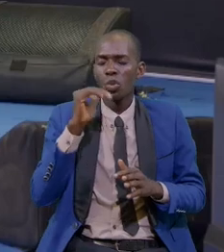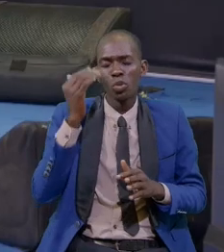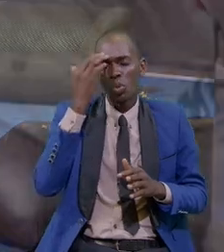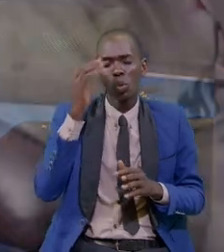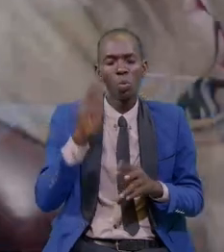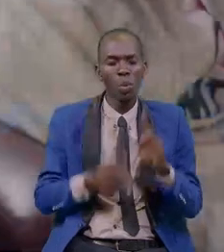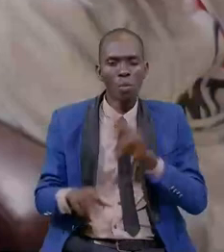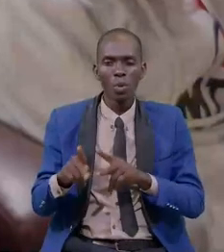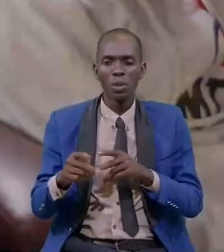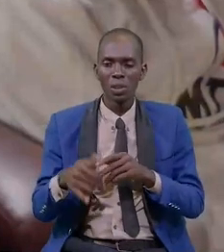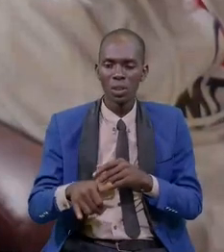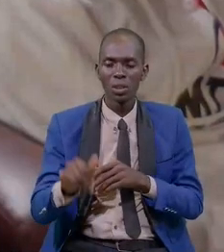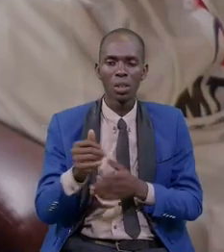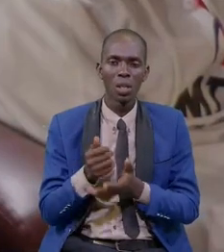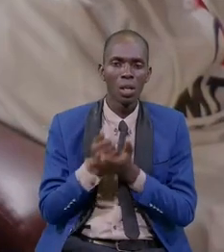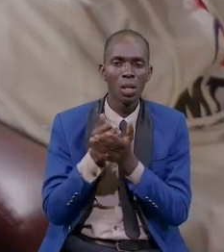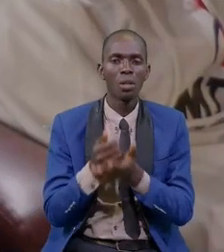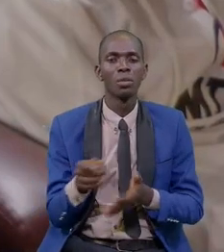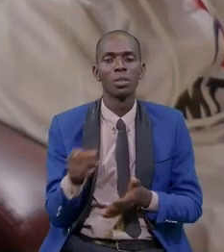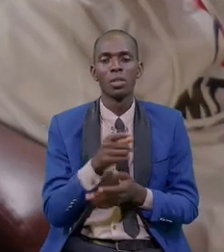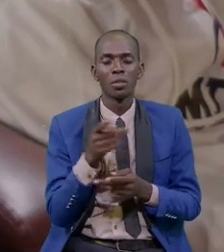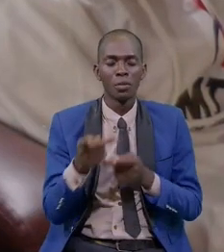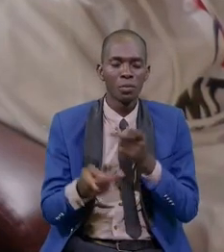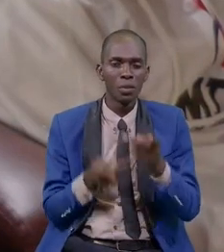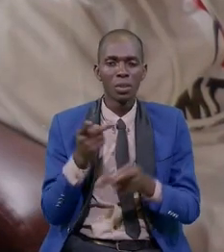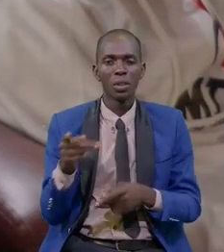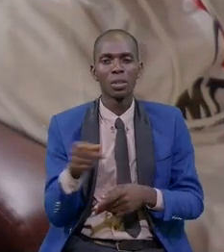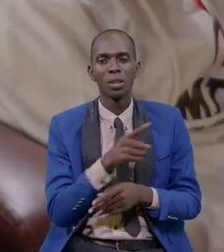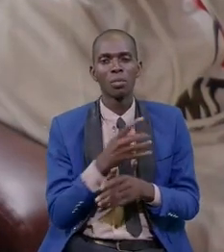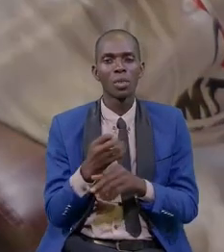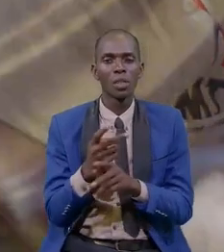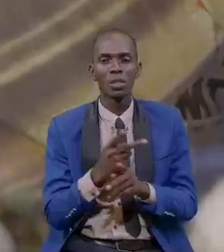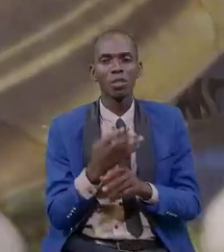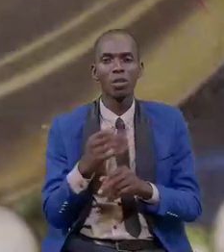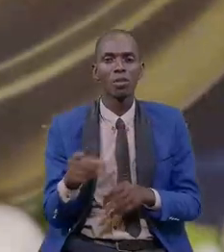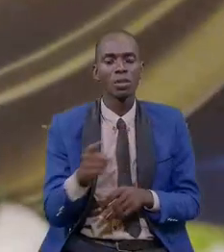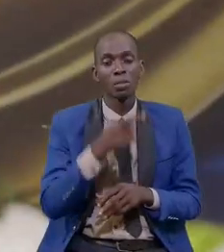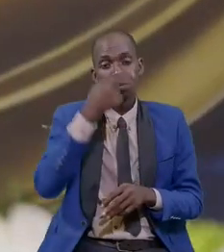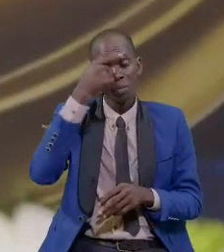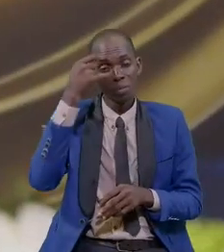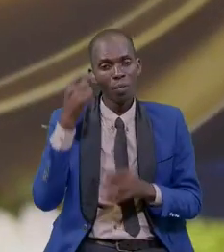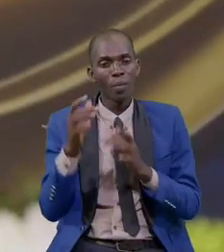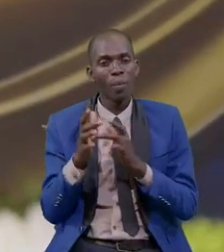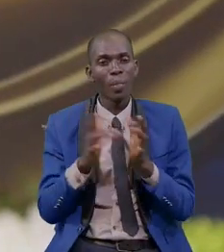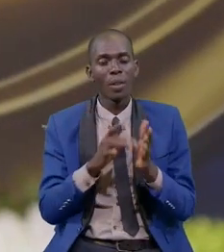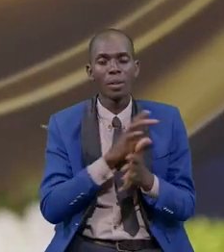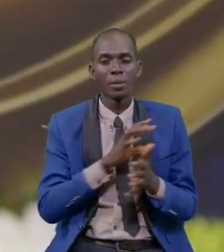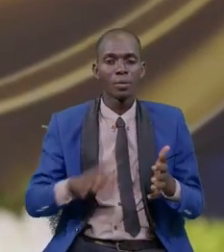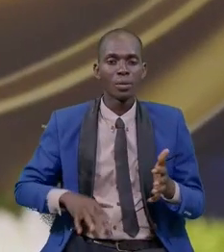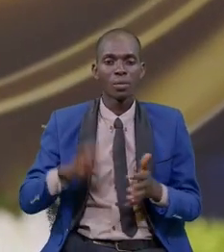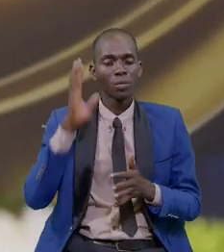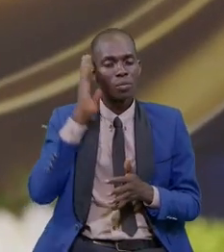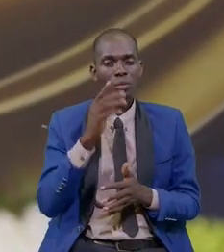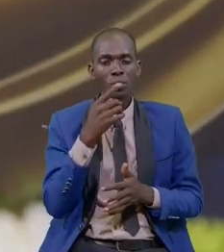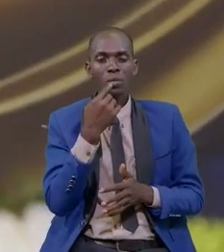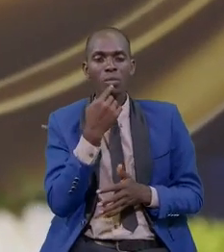Le plus petit dans la société, visitez-les, aidez-les, prenez soin d'eux, parce que Jésus dira plutôt, tu as fait